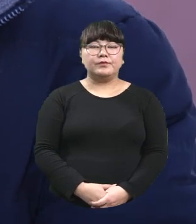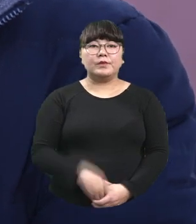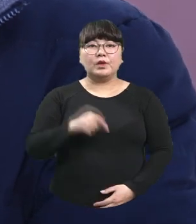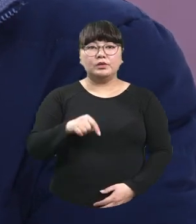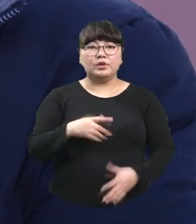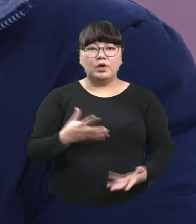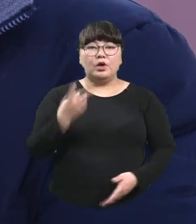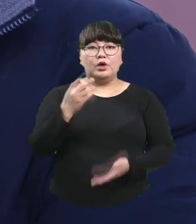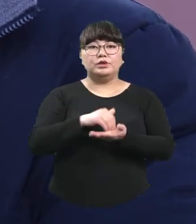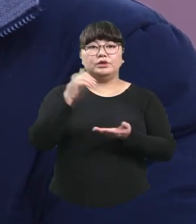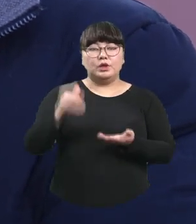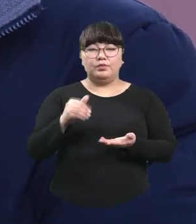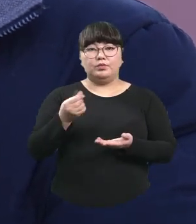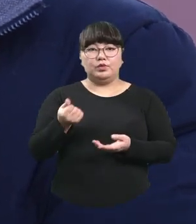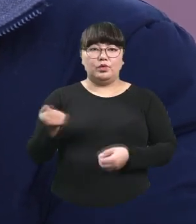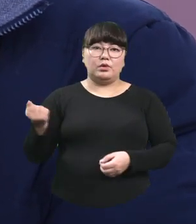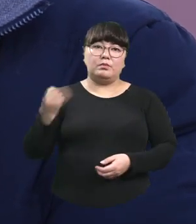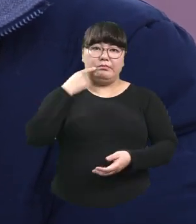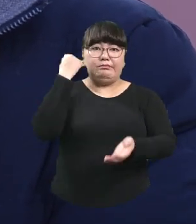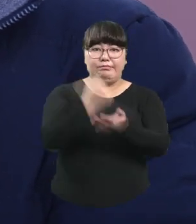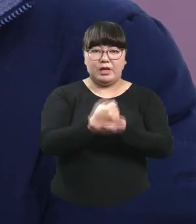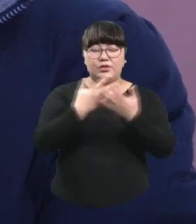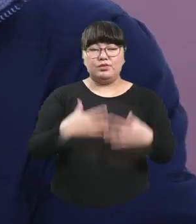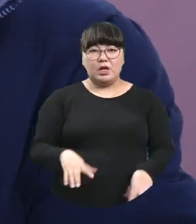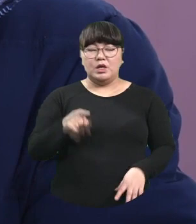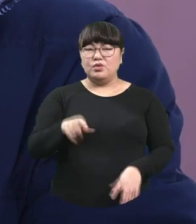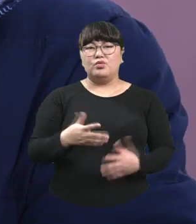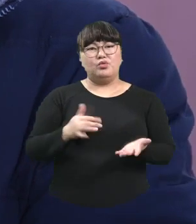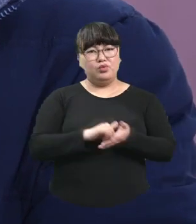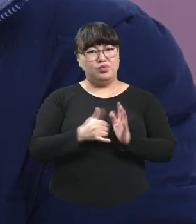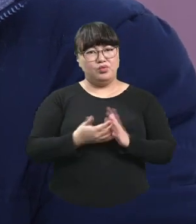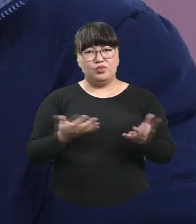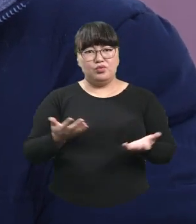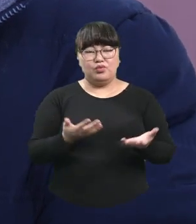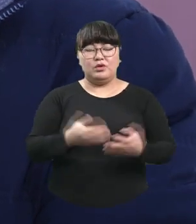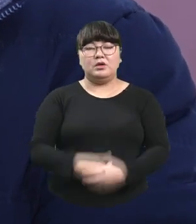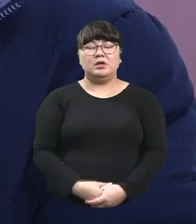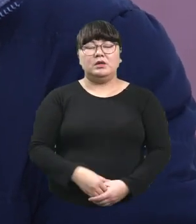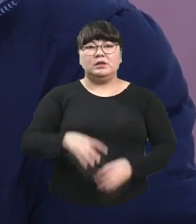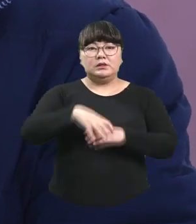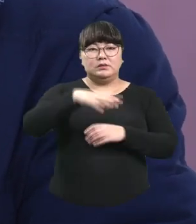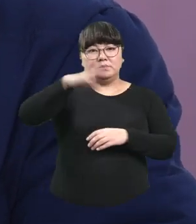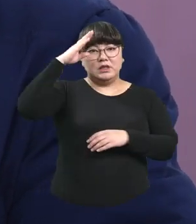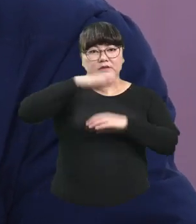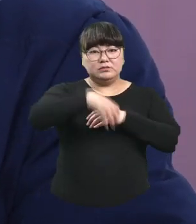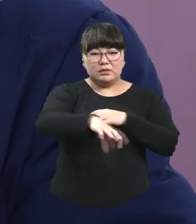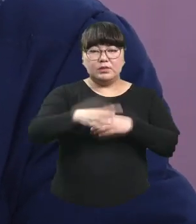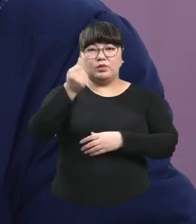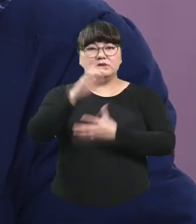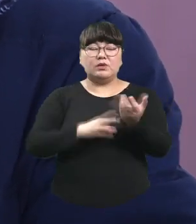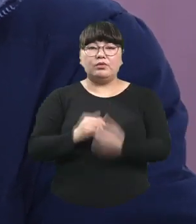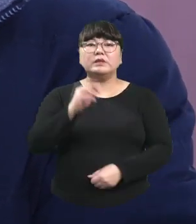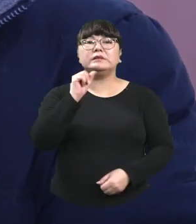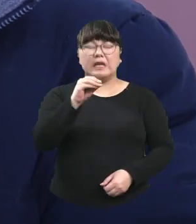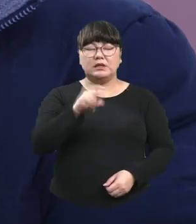оруулалт ихэд нөгөөх нь 2 тэрбум төгрөгөөр батлагдаж байгаа жишээтэй. Тэгэхээр энд чи одоо юу гэсэн үү? Тэгэхээр одоо энэ салбарын чи яаж хөрөнгө оруулалт